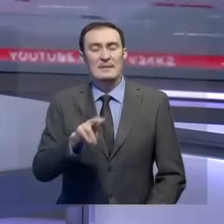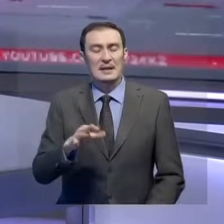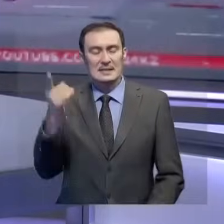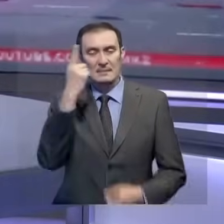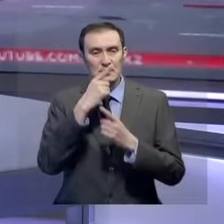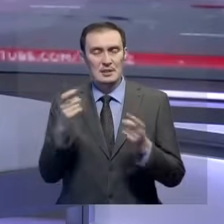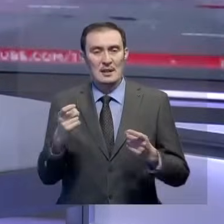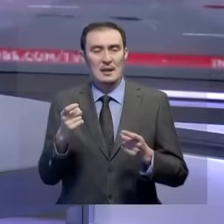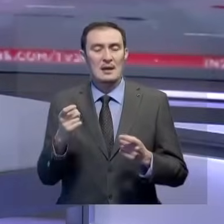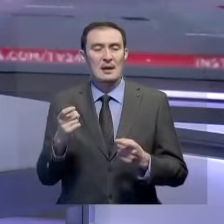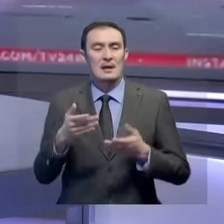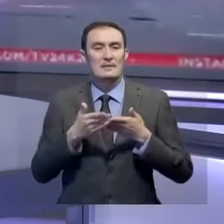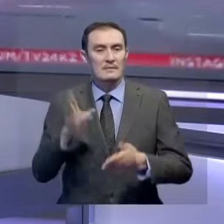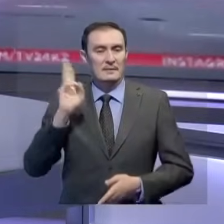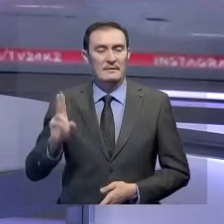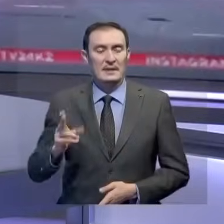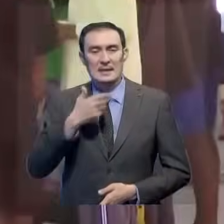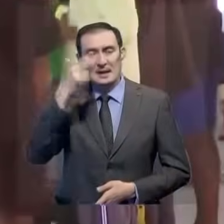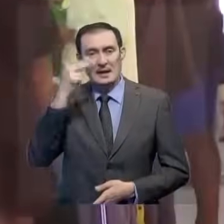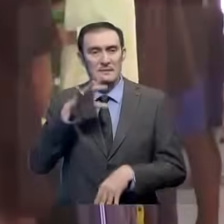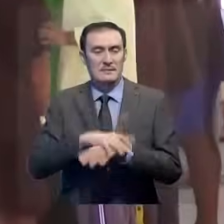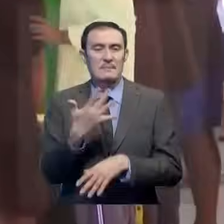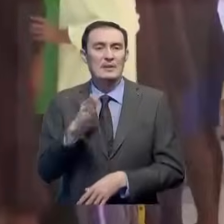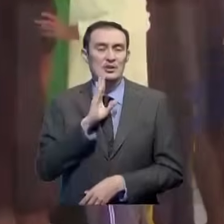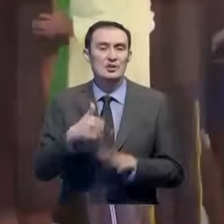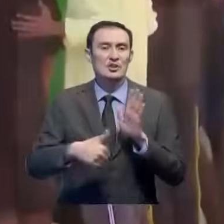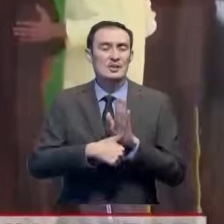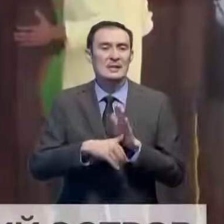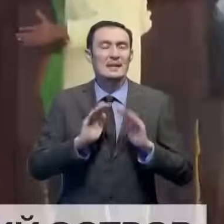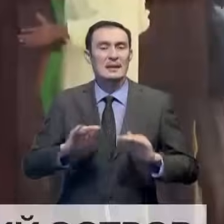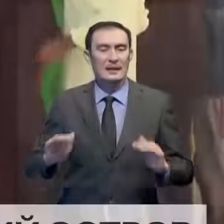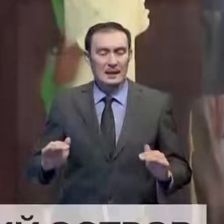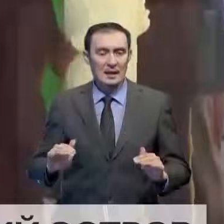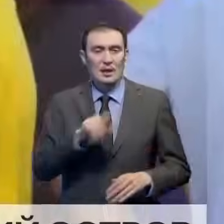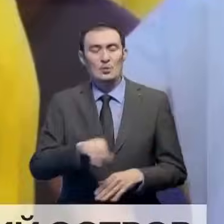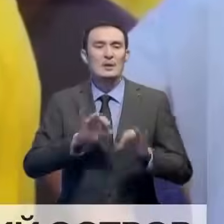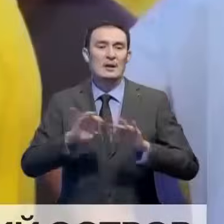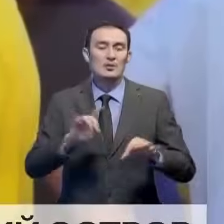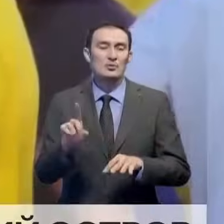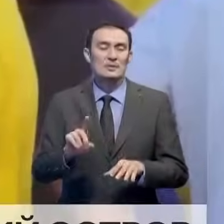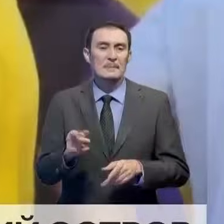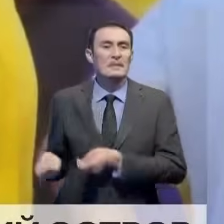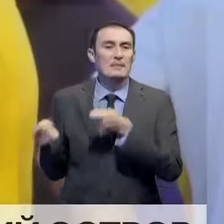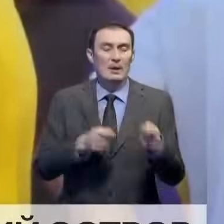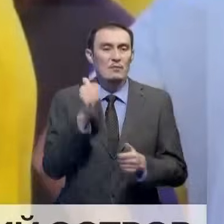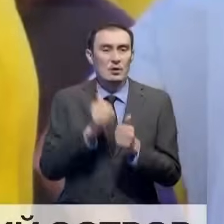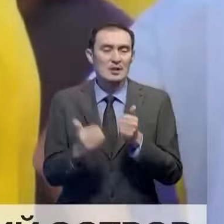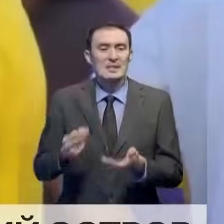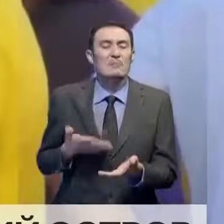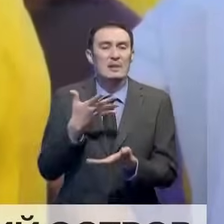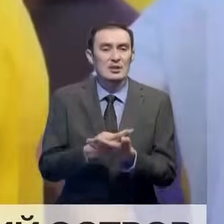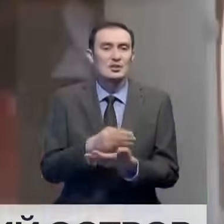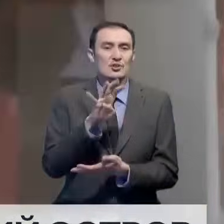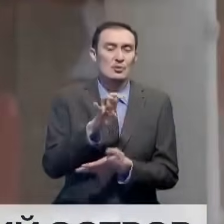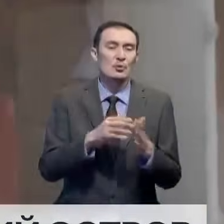сообщила береговая охрана Италии. Среди нелегалов 5 женщин и 6 детей. Люди рассказывают, что за переправу каждый из них заплатил